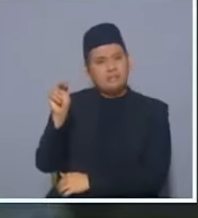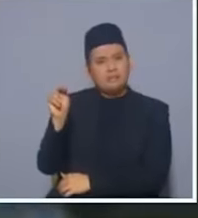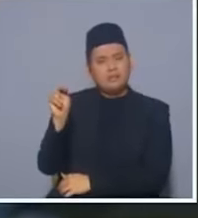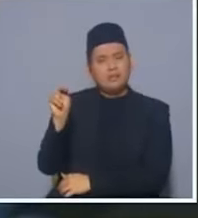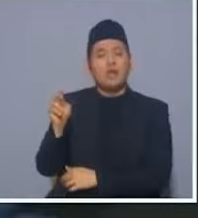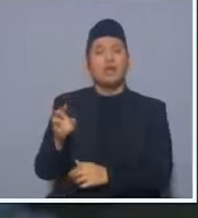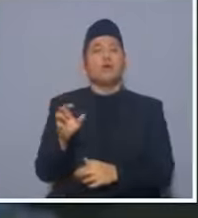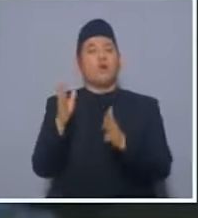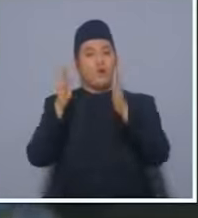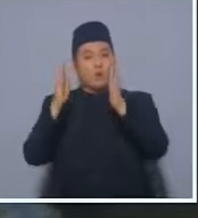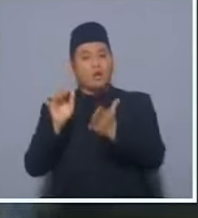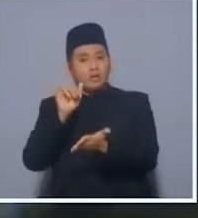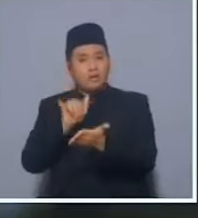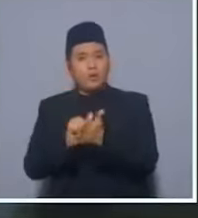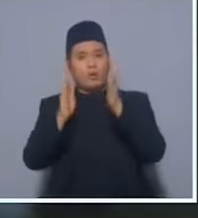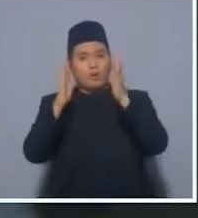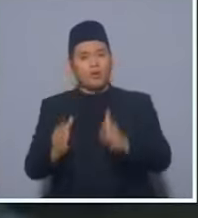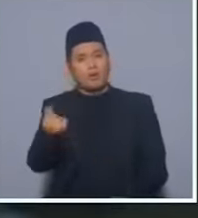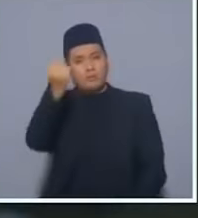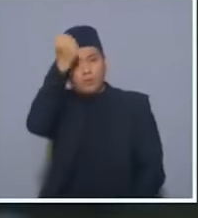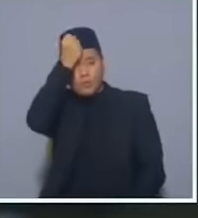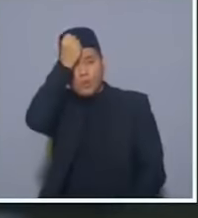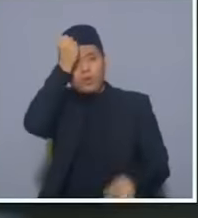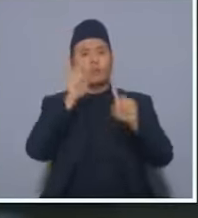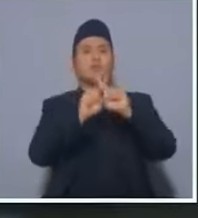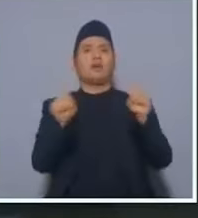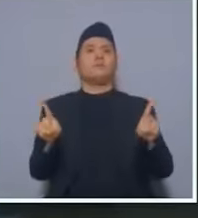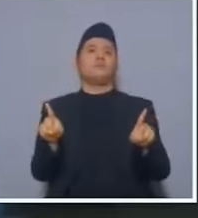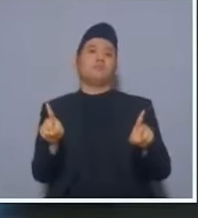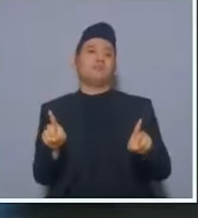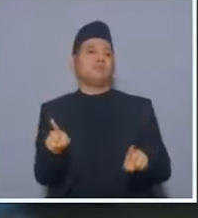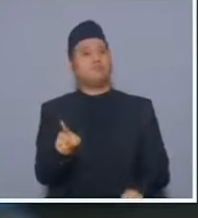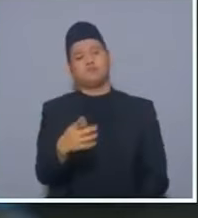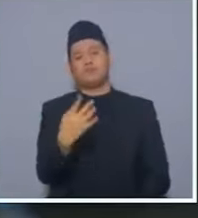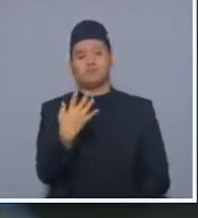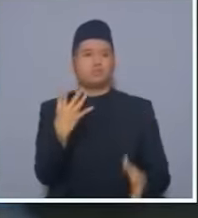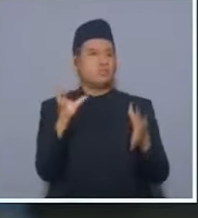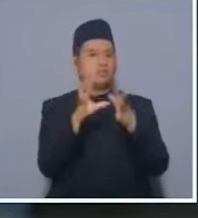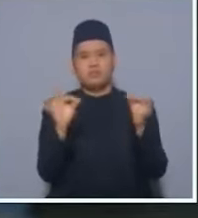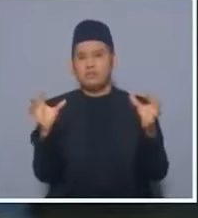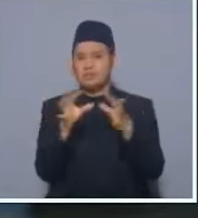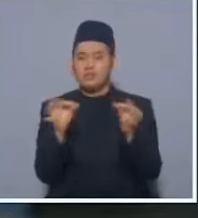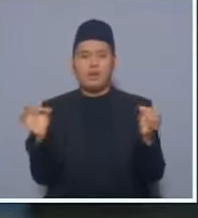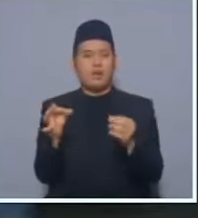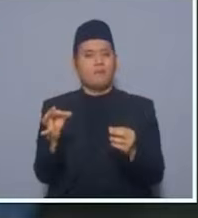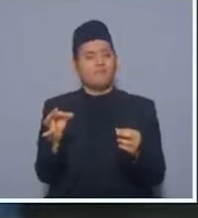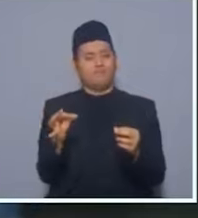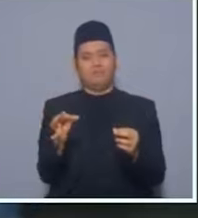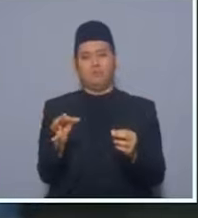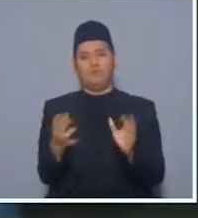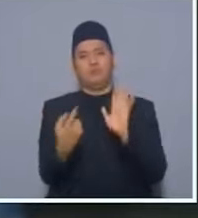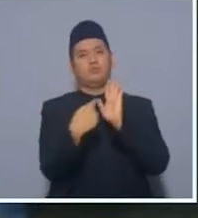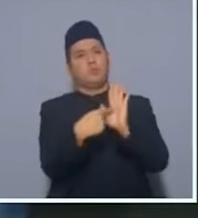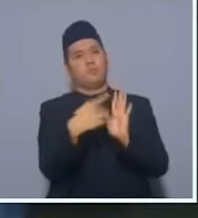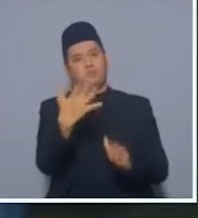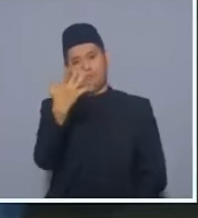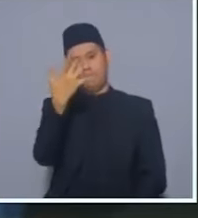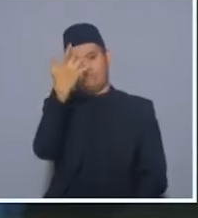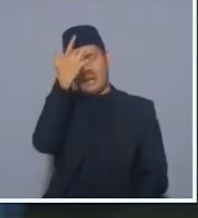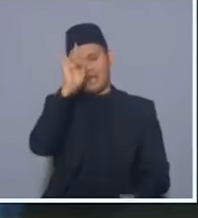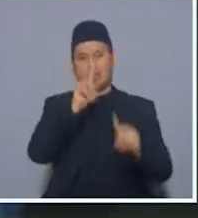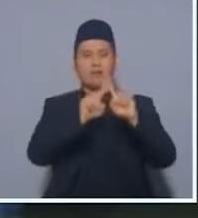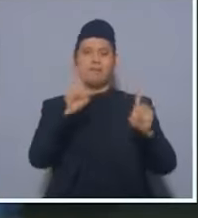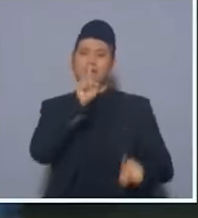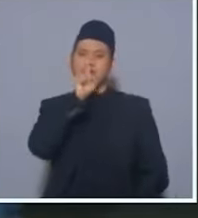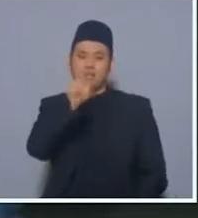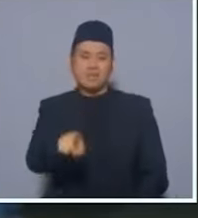ini, jikalau kita ada media sosial, account, hatta kita ada 1,000 followers, 1,000 friends,